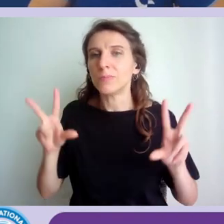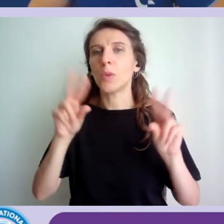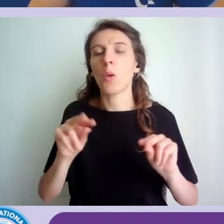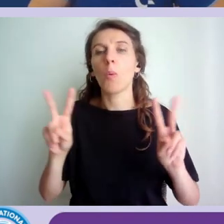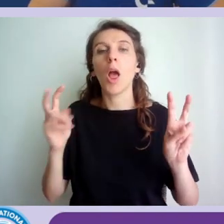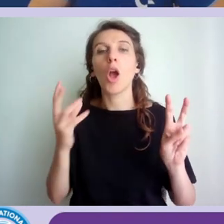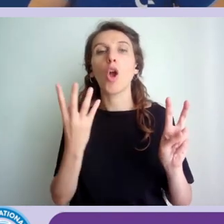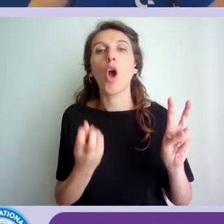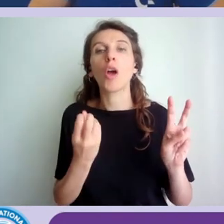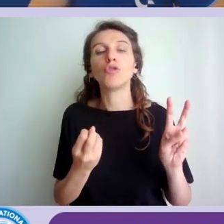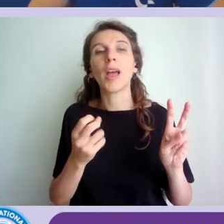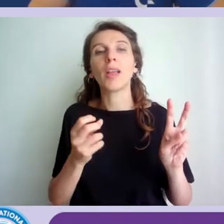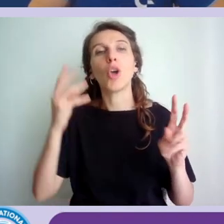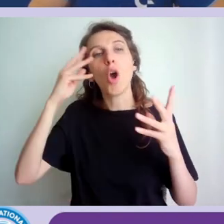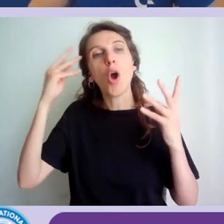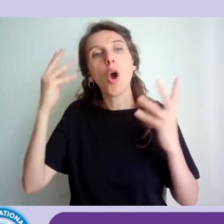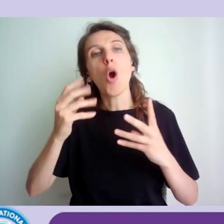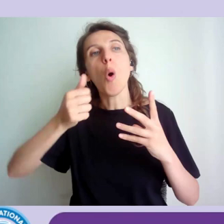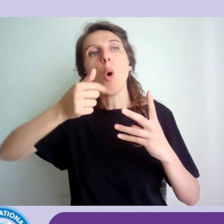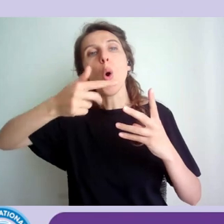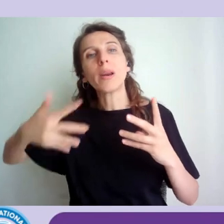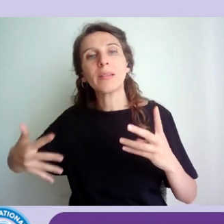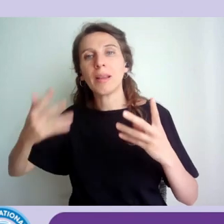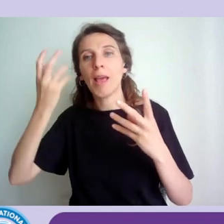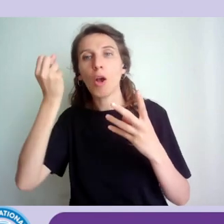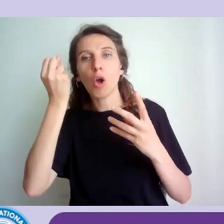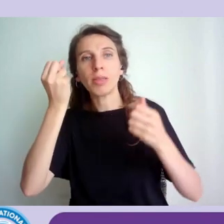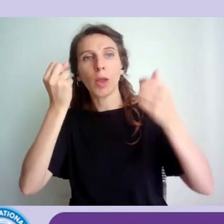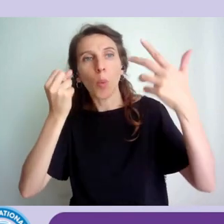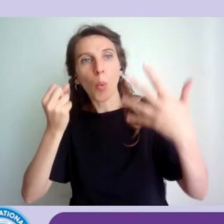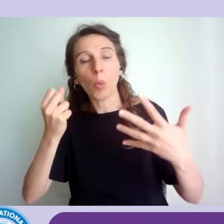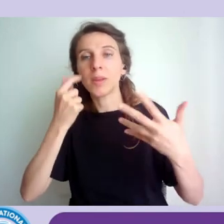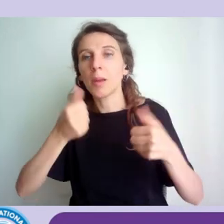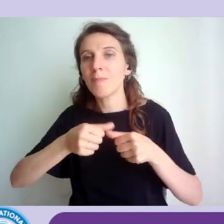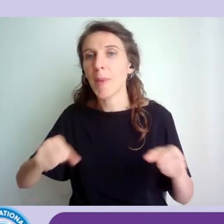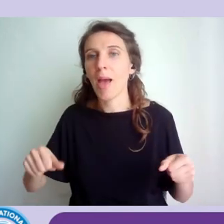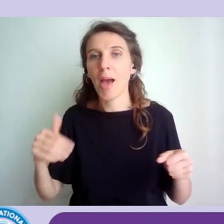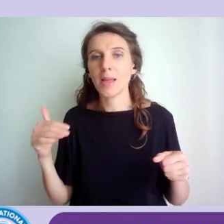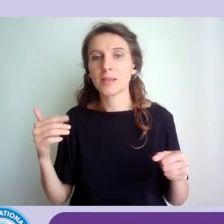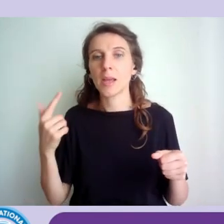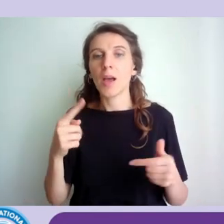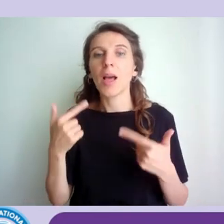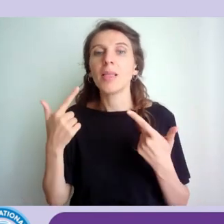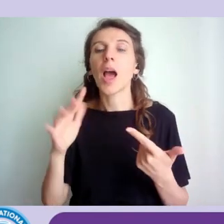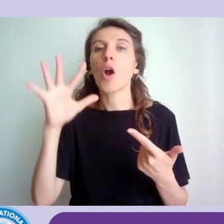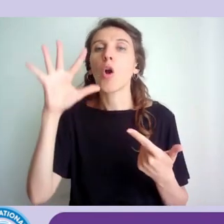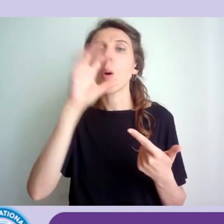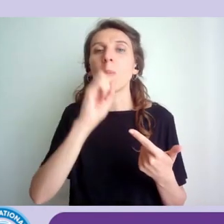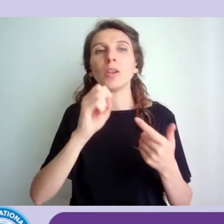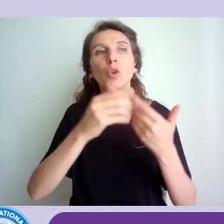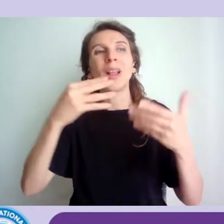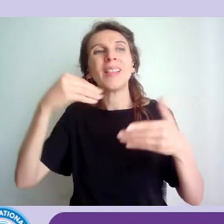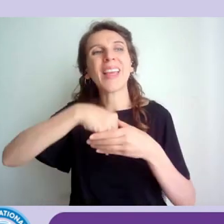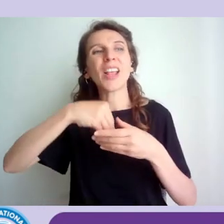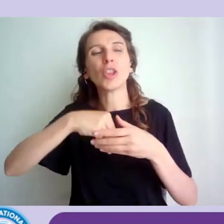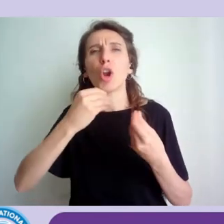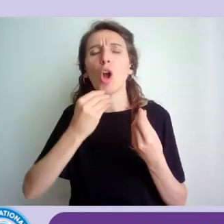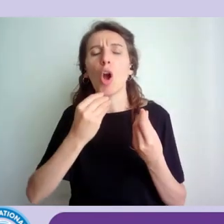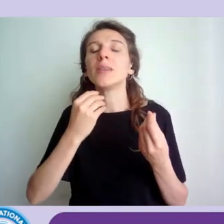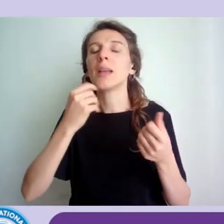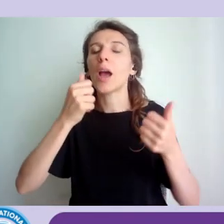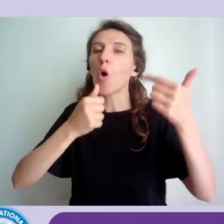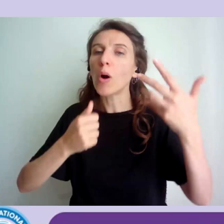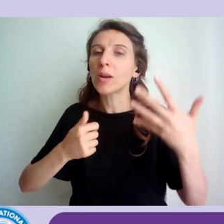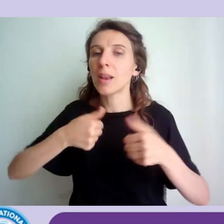dici l'ordine dei contenuti l'ordine del Focus è fondamentale per la comprensione complessiva del contenuto e questo è un